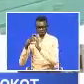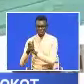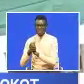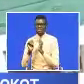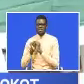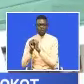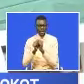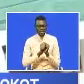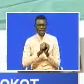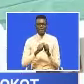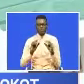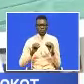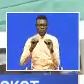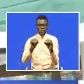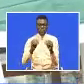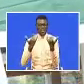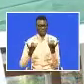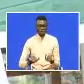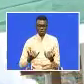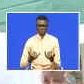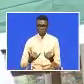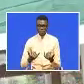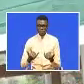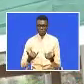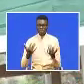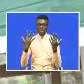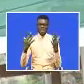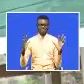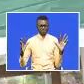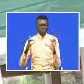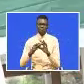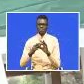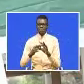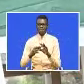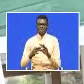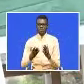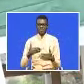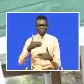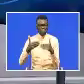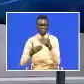tunawapeleka. Kwa sasa tushikane mkono tujenge madaraja.